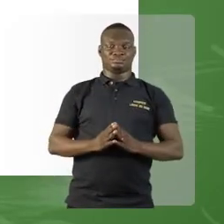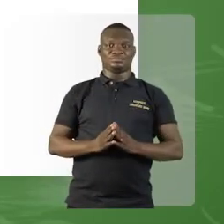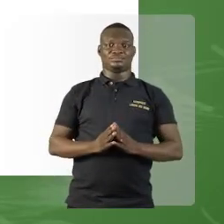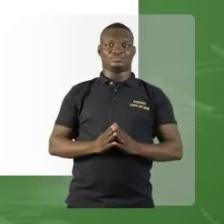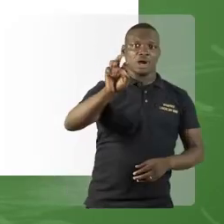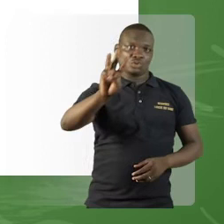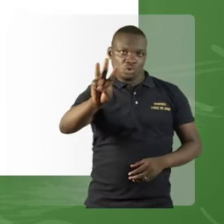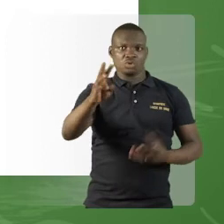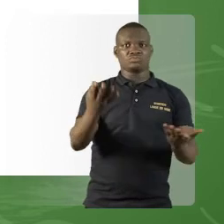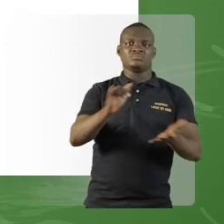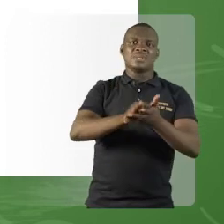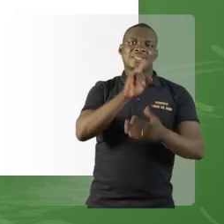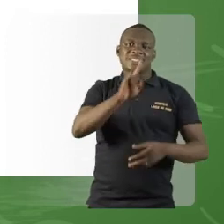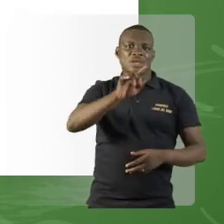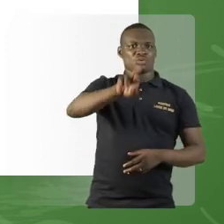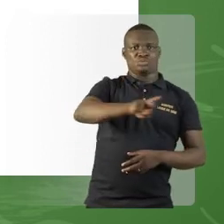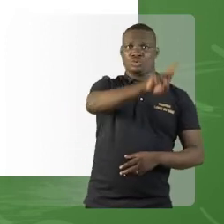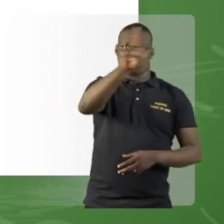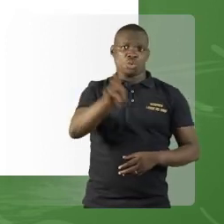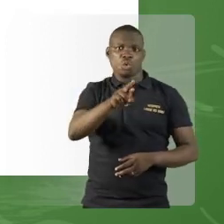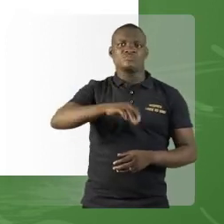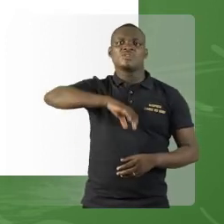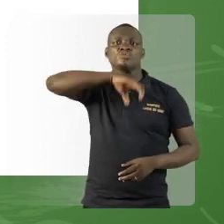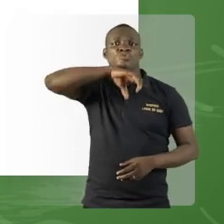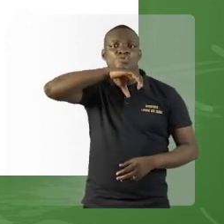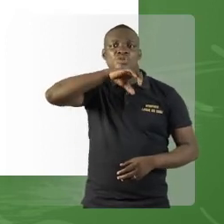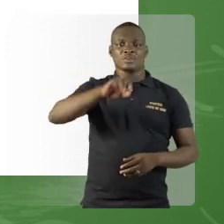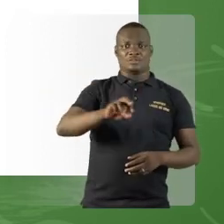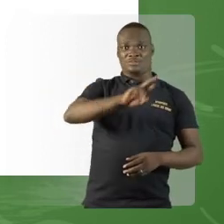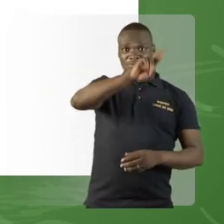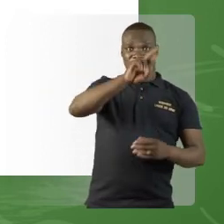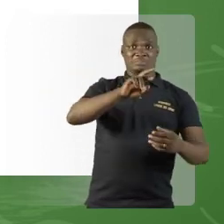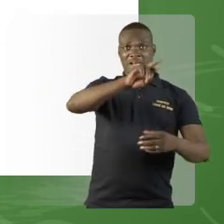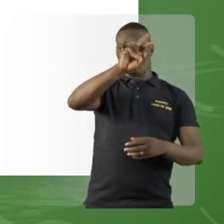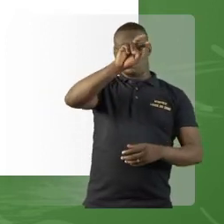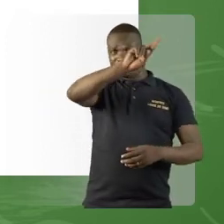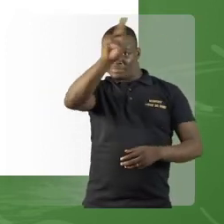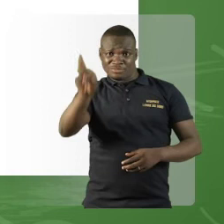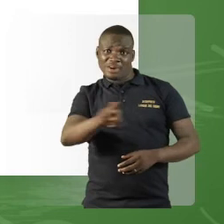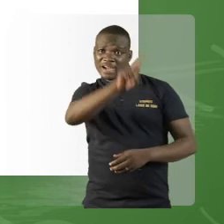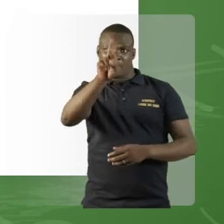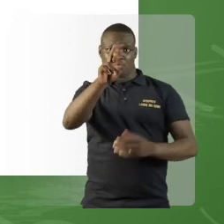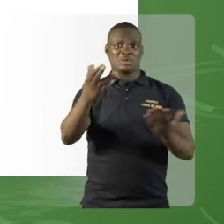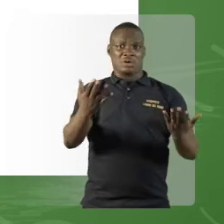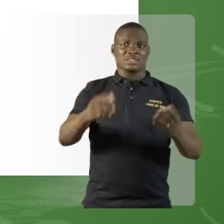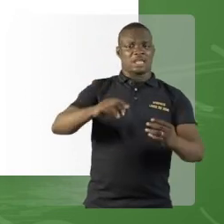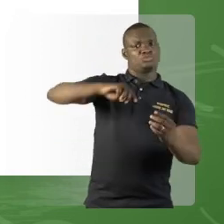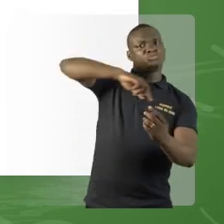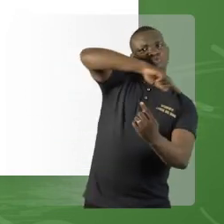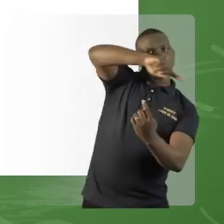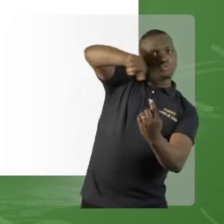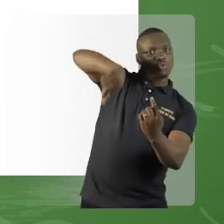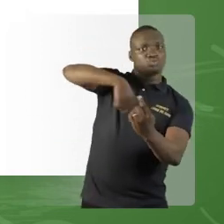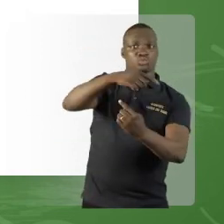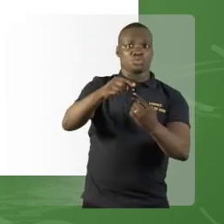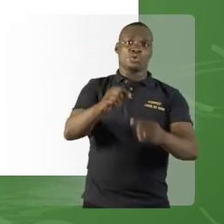La roue de Barlow est une roue de cuve de rayon R qui peut tourner autour d'un axe perpendiculaire au plan de